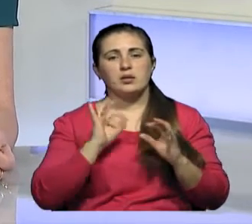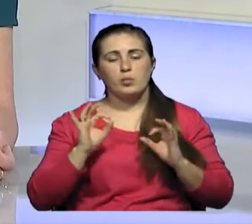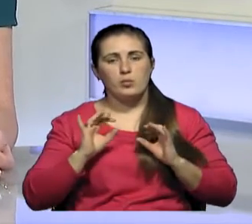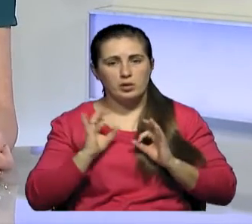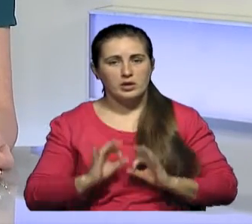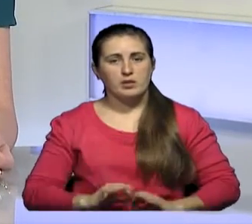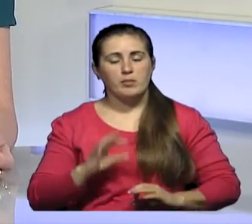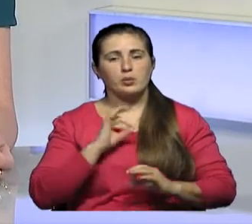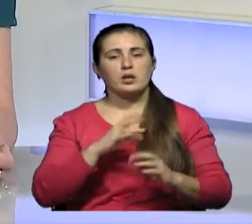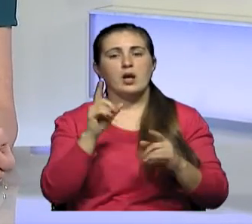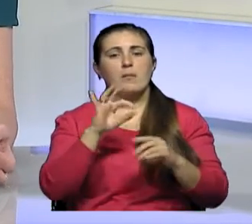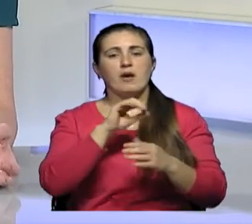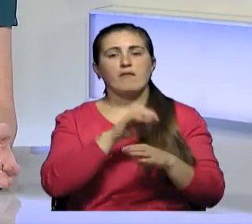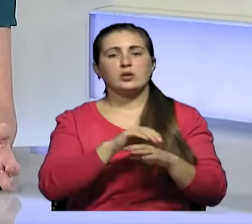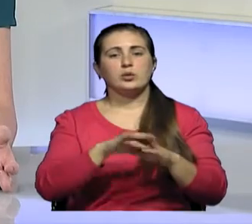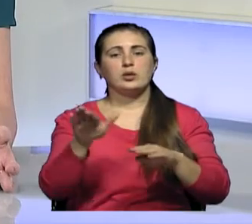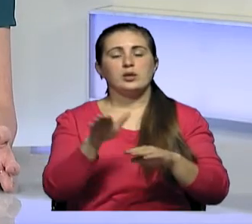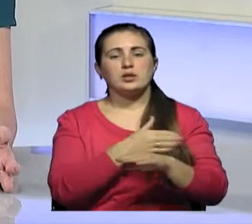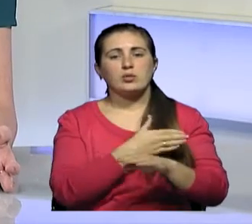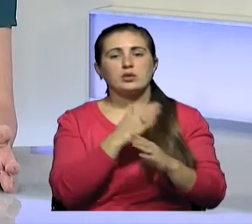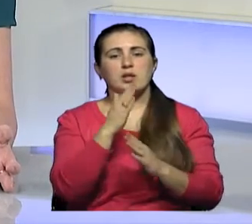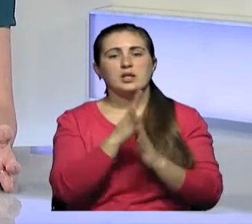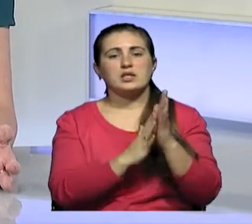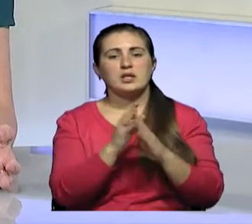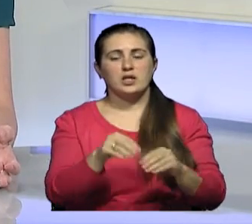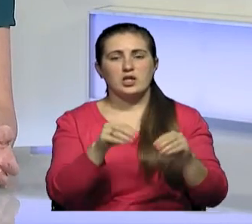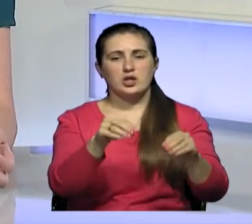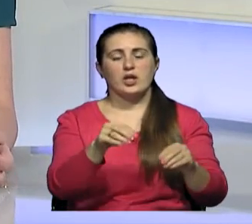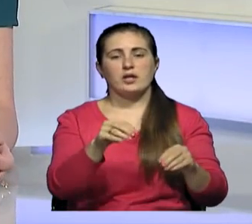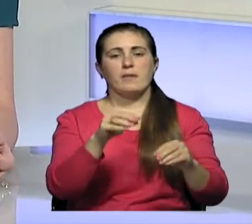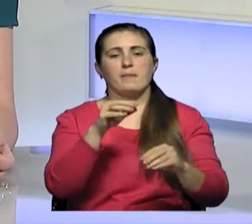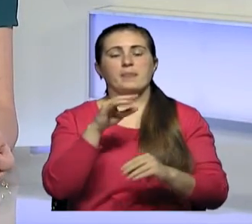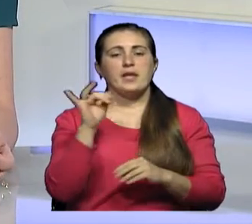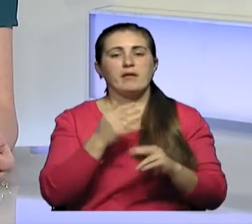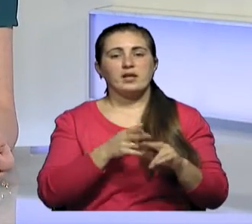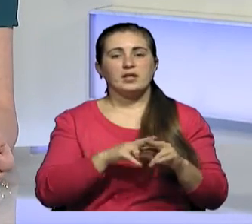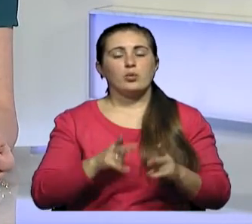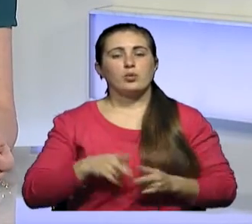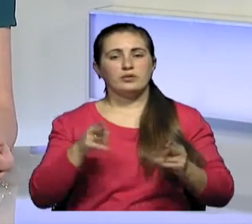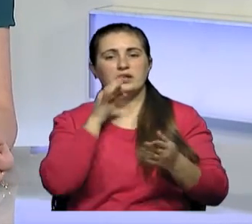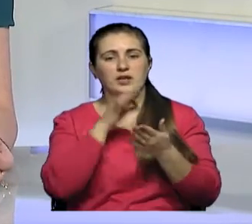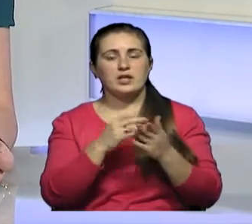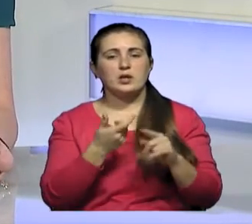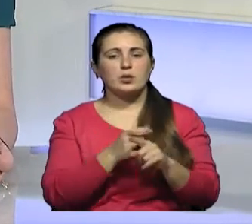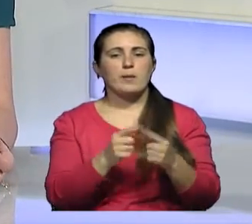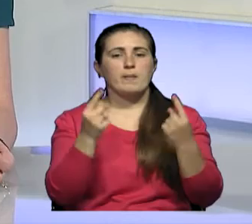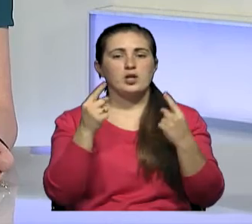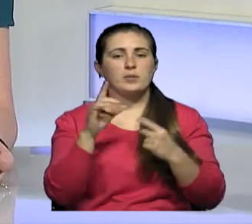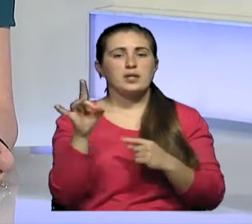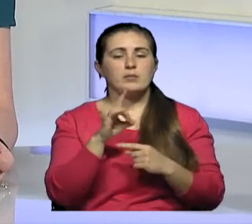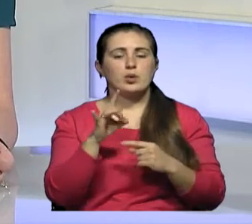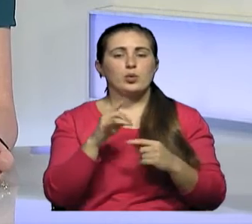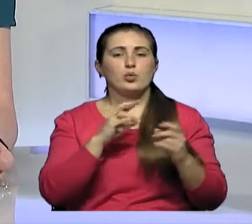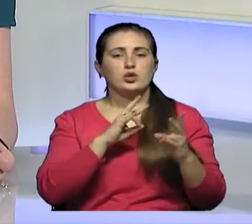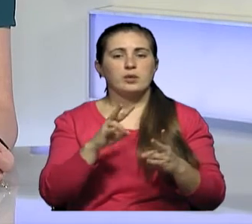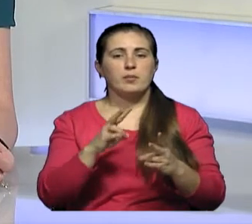лесных насаждений примеру это уголовная ответственность и в данном случае особо большим размером ущерба причиненного